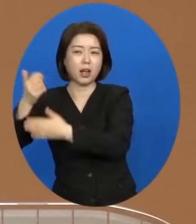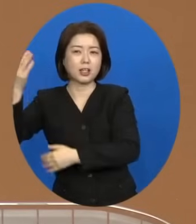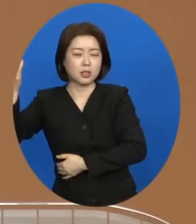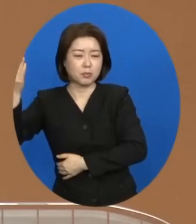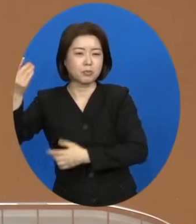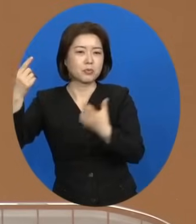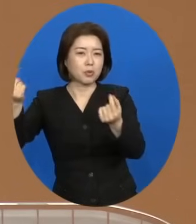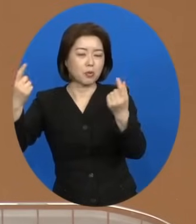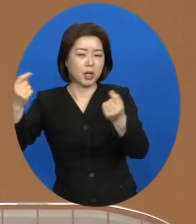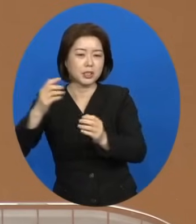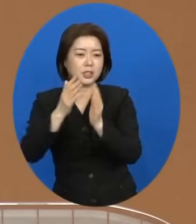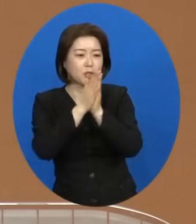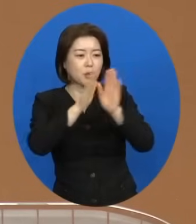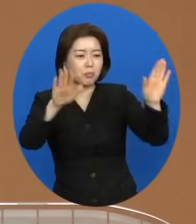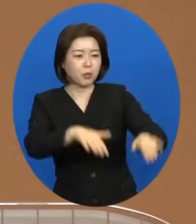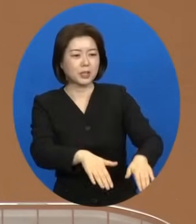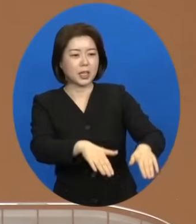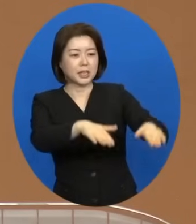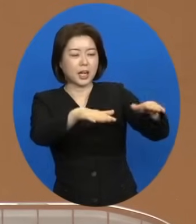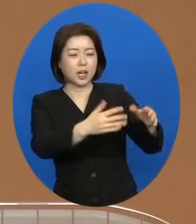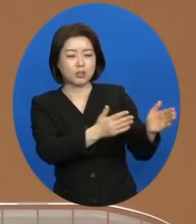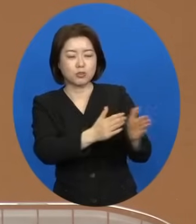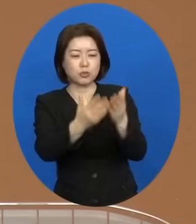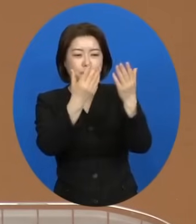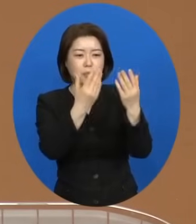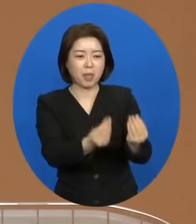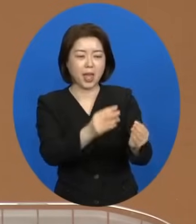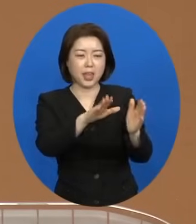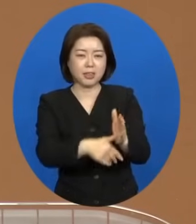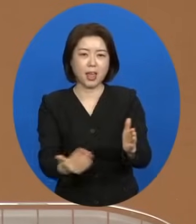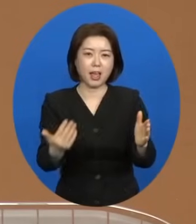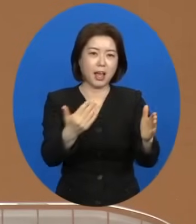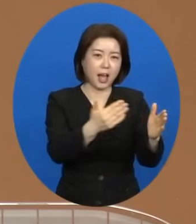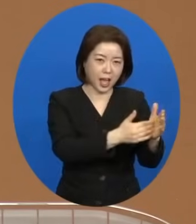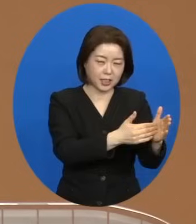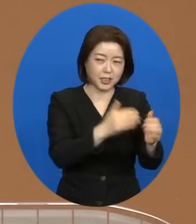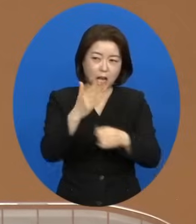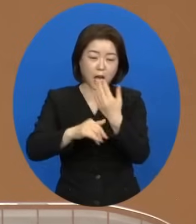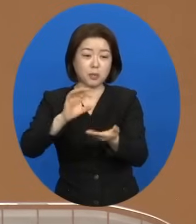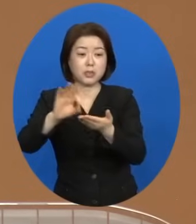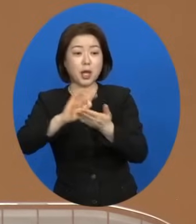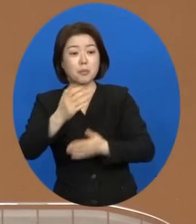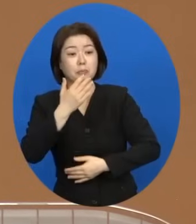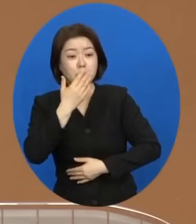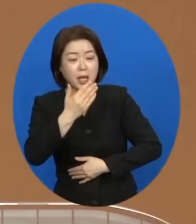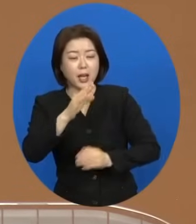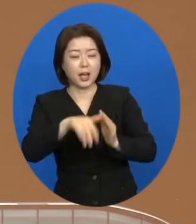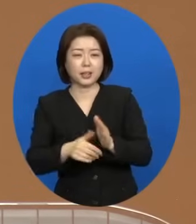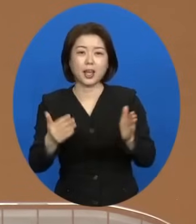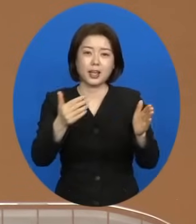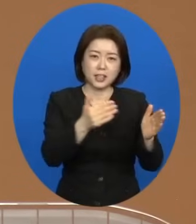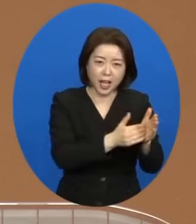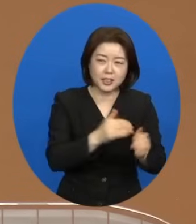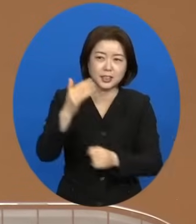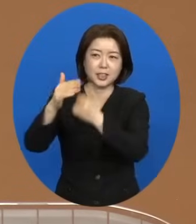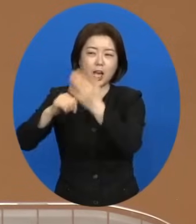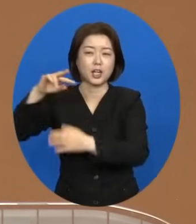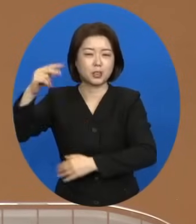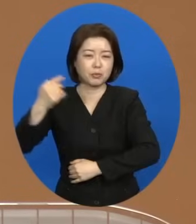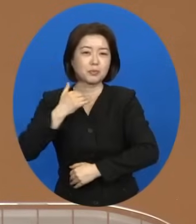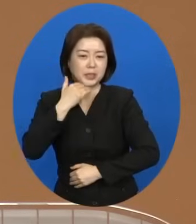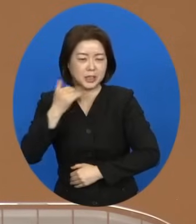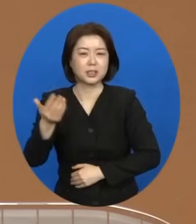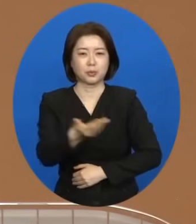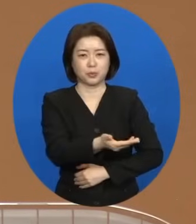역시 모세가 성숙하고 하나님이 쓰실 수 있는 자가 될 수 있기까지 하나님이 기다리신